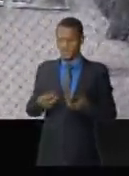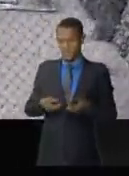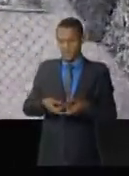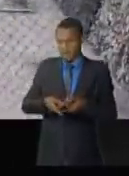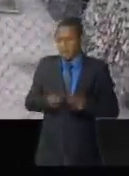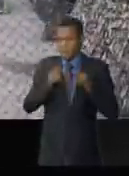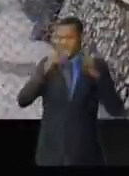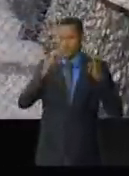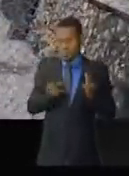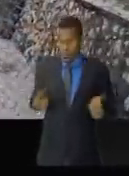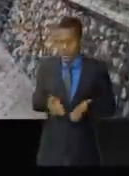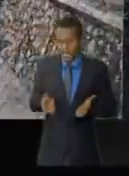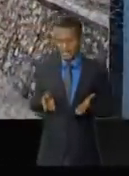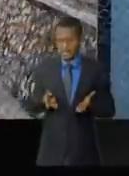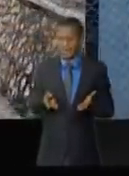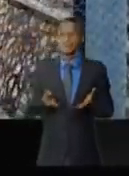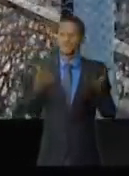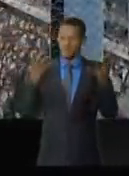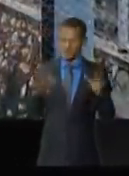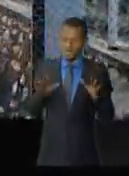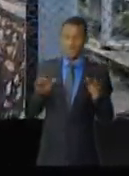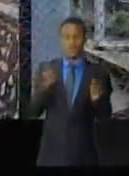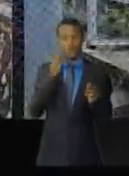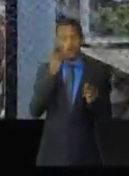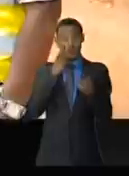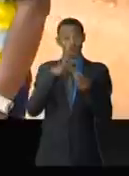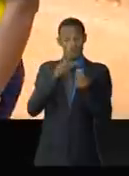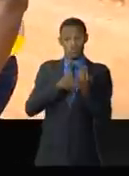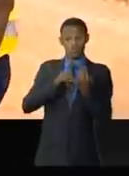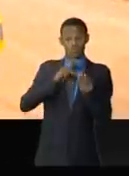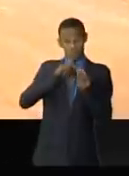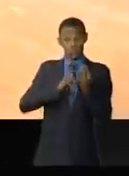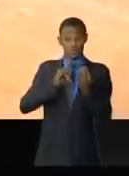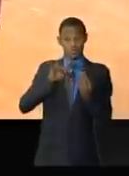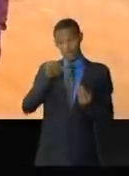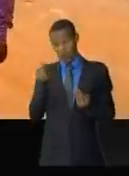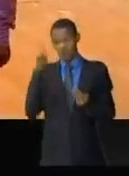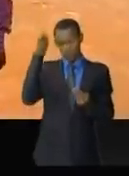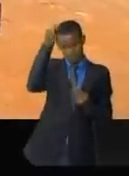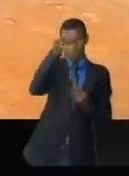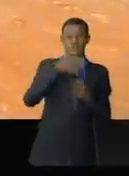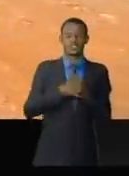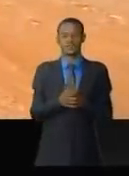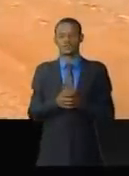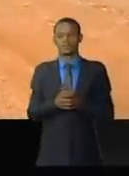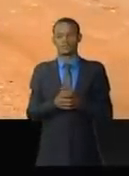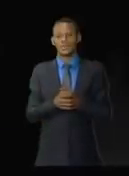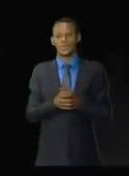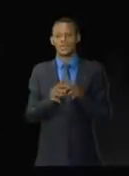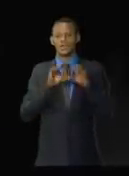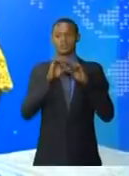de Mwadingusha dans le Lualaba, la Société nationale de l'électricité, SNEL SA, compte poursuivre son programme de